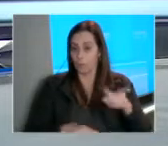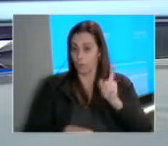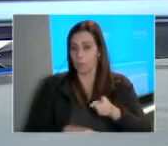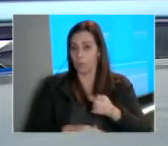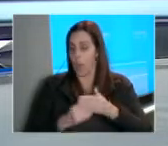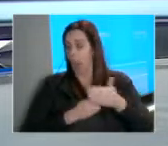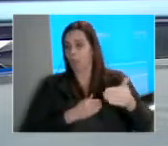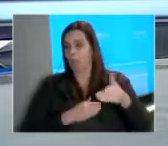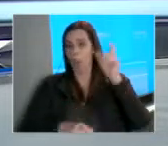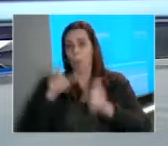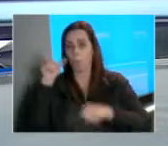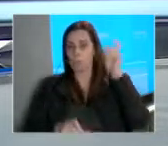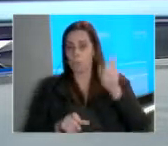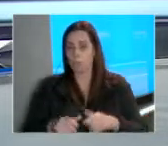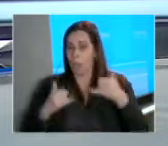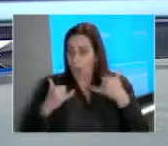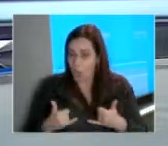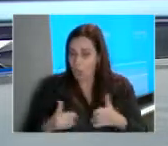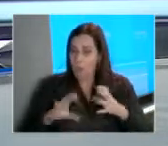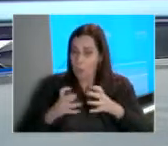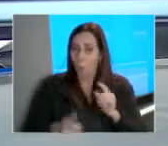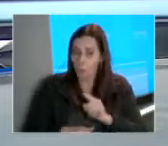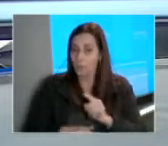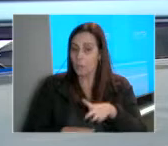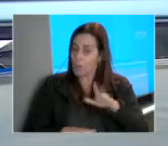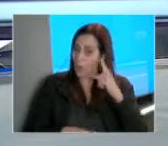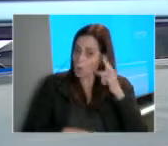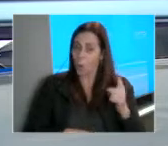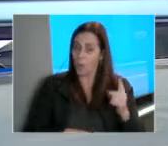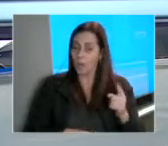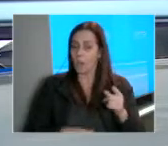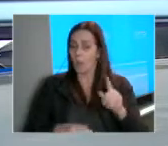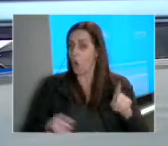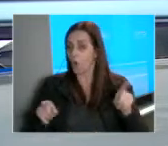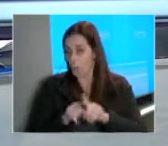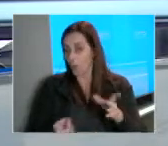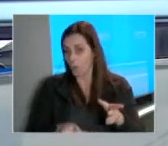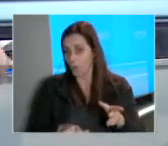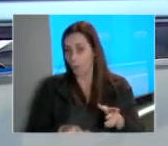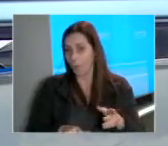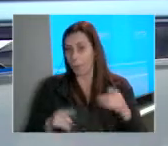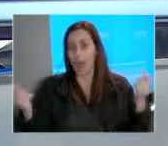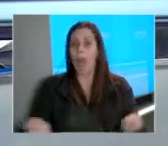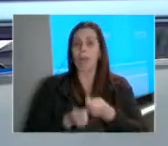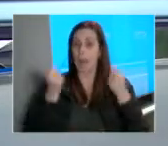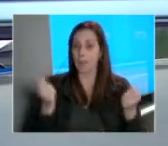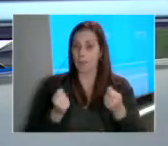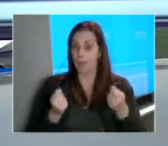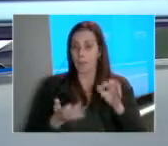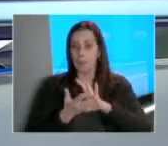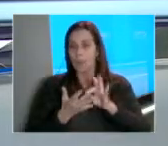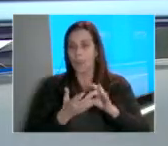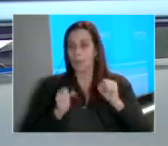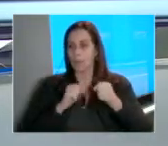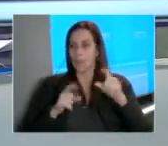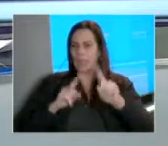וצריך להרחיק אותה מאוכלוסייה. עכשיו, כנראה קיבוץ גבעת השלושה גם יודע את זה, שבניגוד למה לקמפיין של משרד